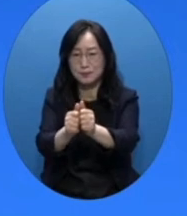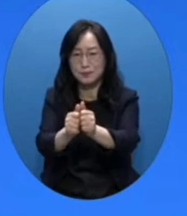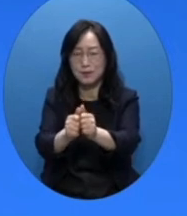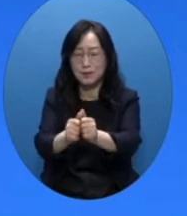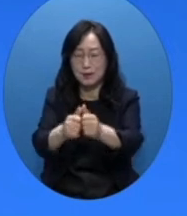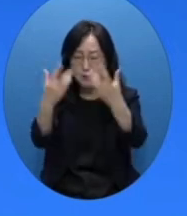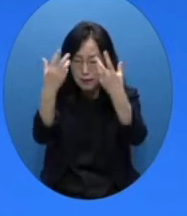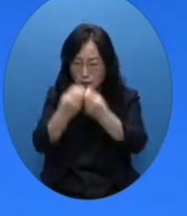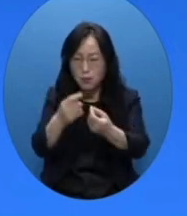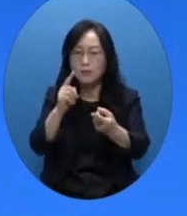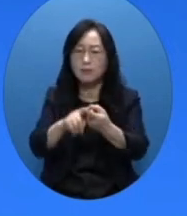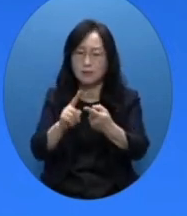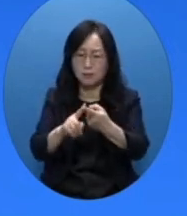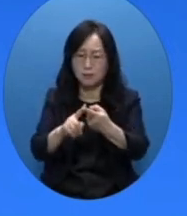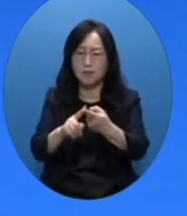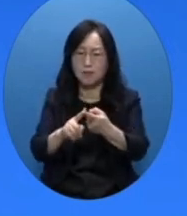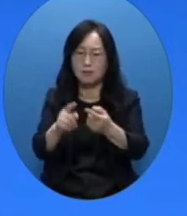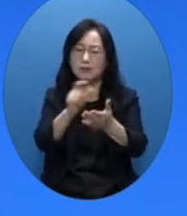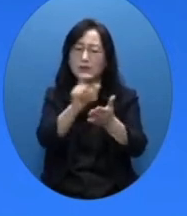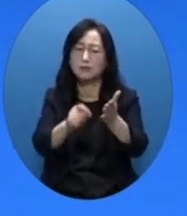시편입니다.